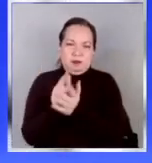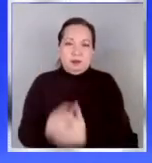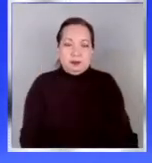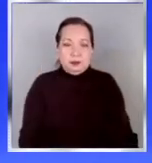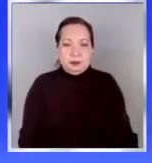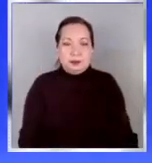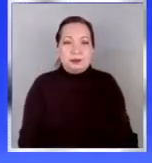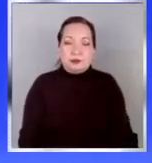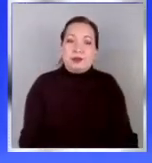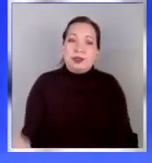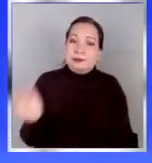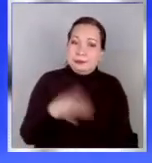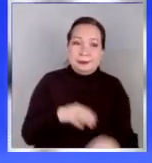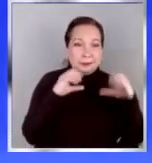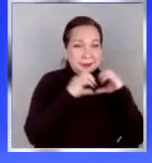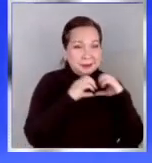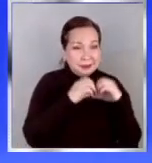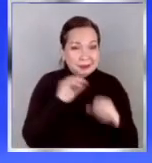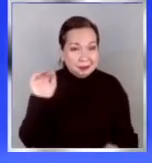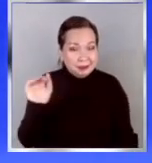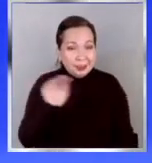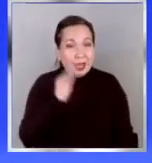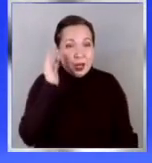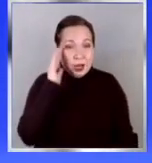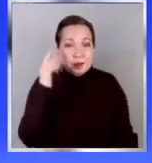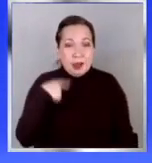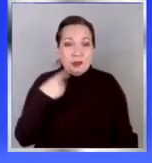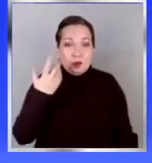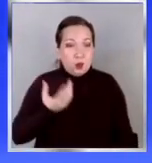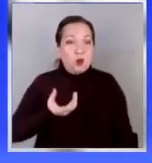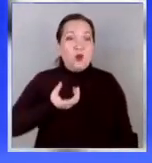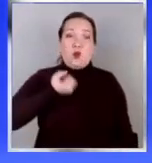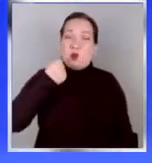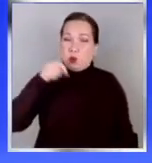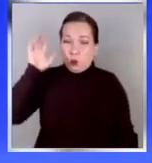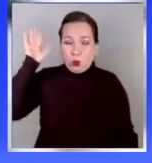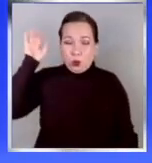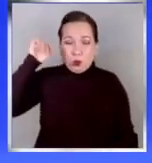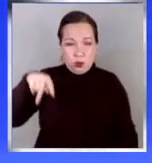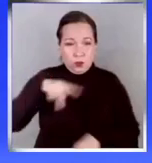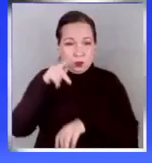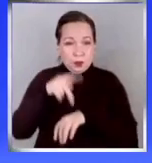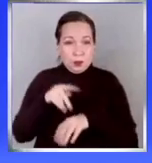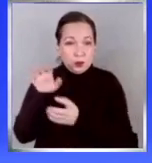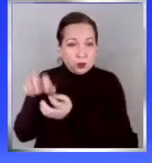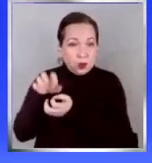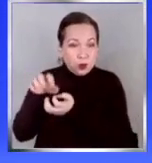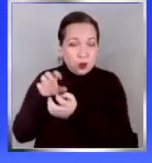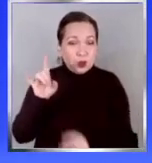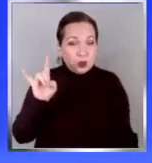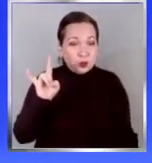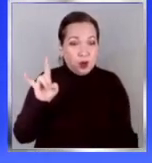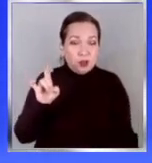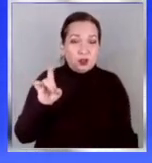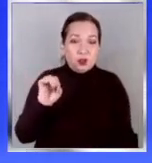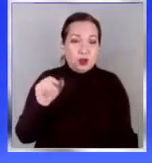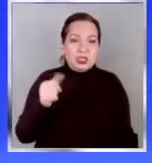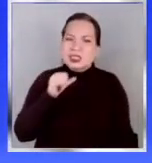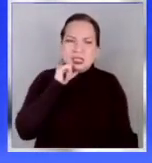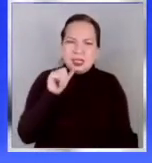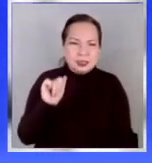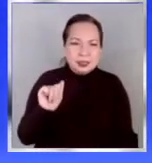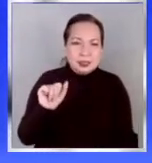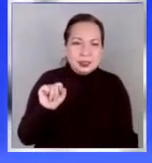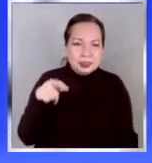Kuso, alam nyo ba na may sarili at native breed ng aso dito sa Pilipinas? At hindi yan yung mga aspin ha, kundi mga